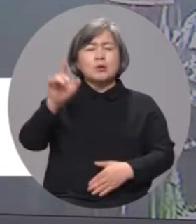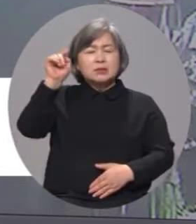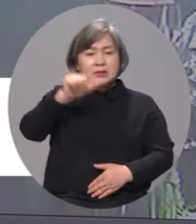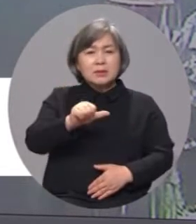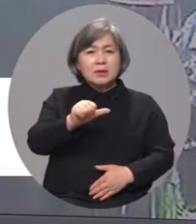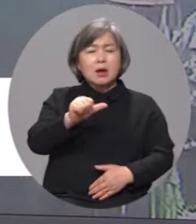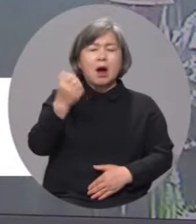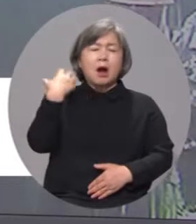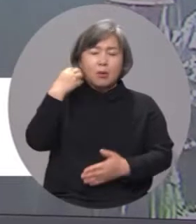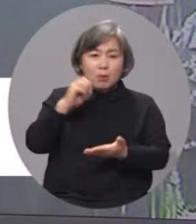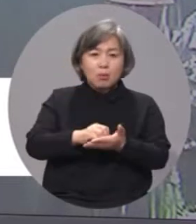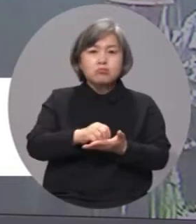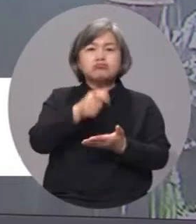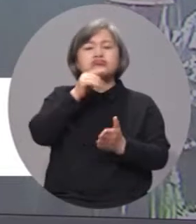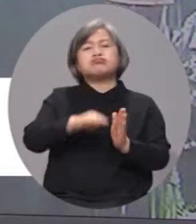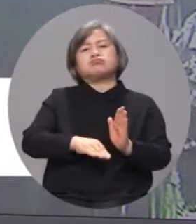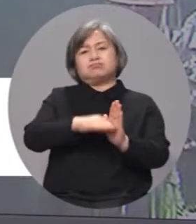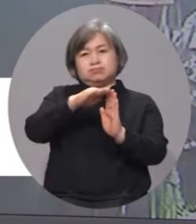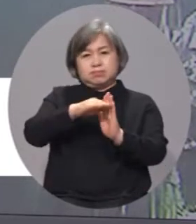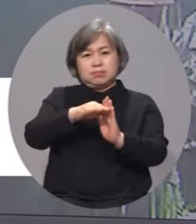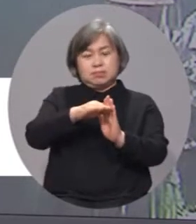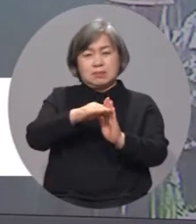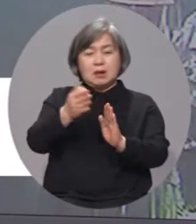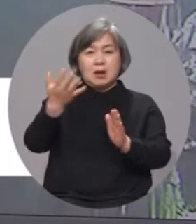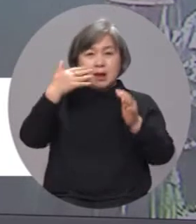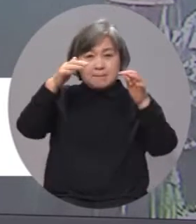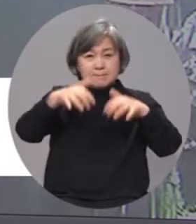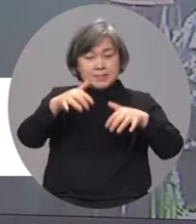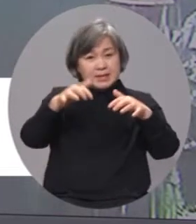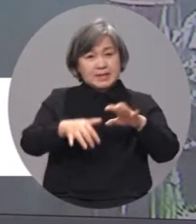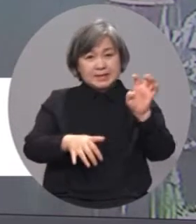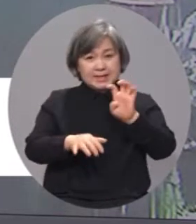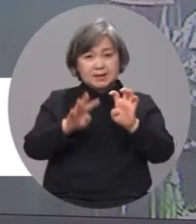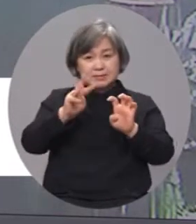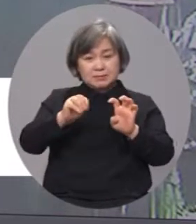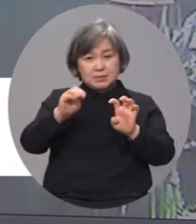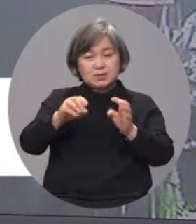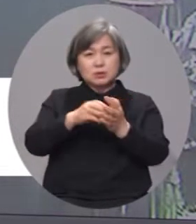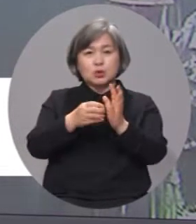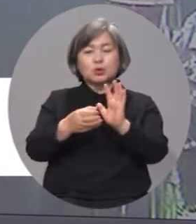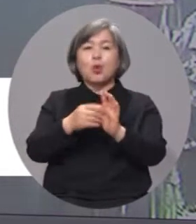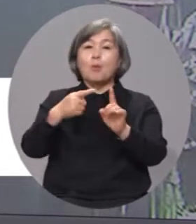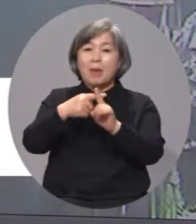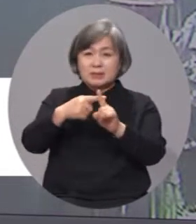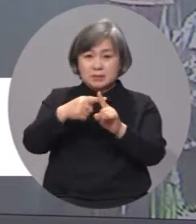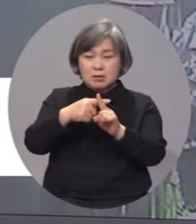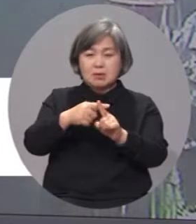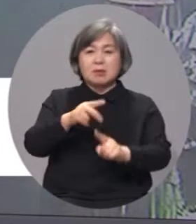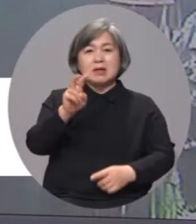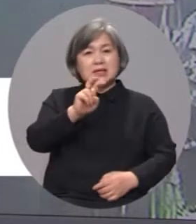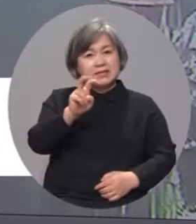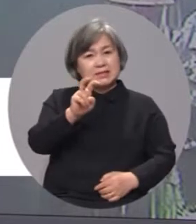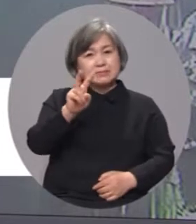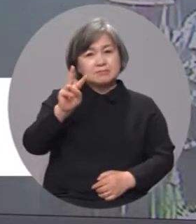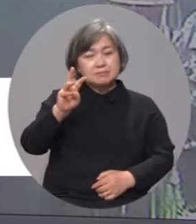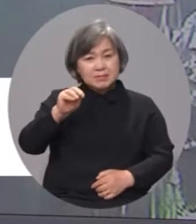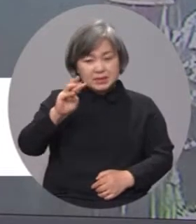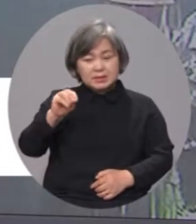새벽에 또다시 침수됐습니다. 지난번 내렸던 시간당 40mm의 절반 수준인